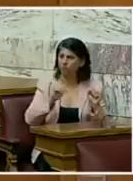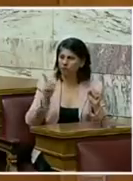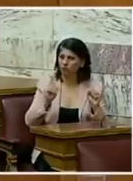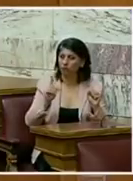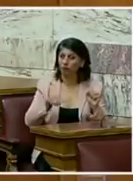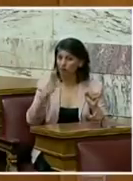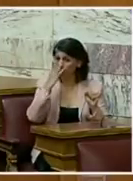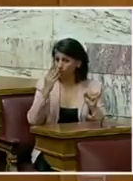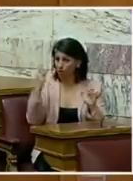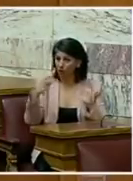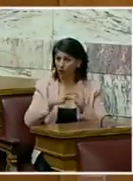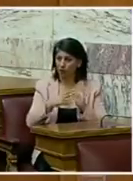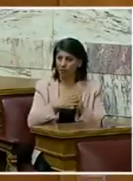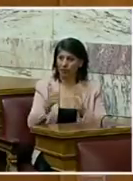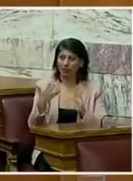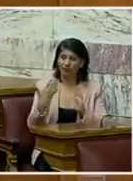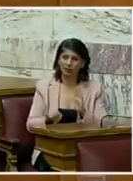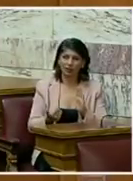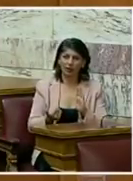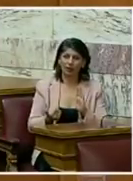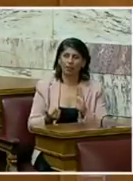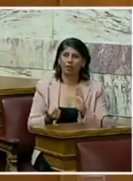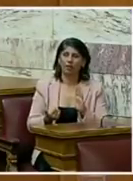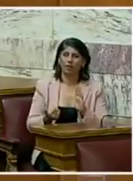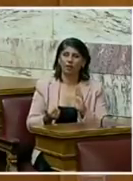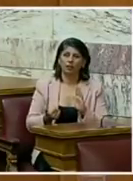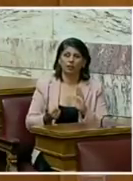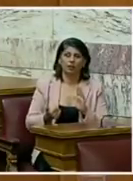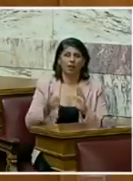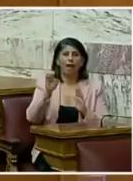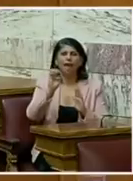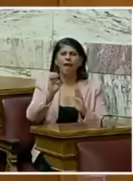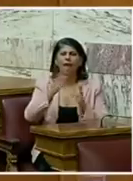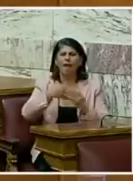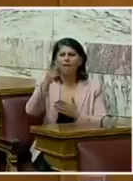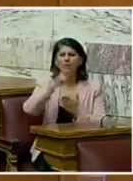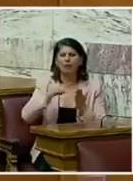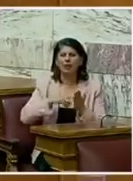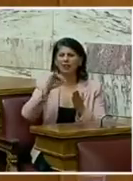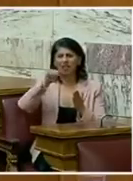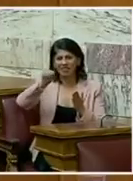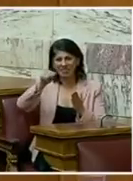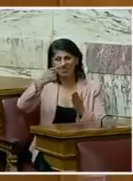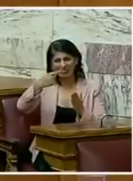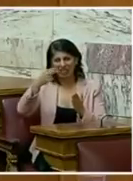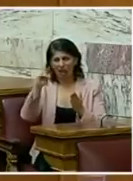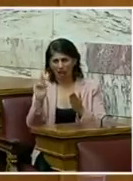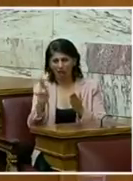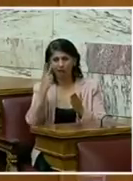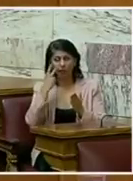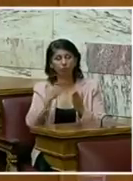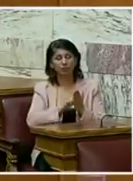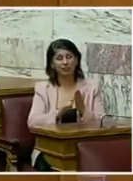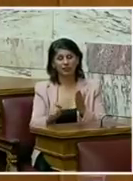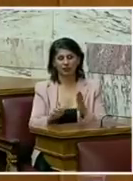του 2016 υπάρχει ανάρτηση στο site εφημερίδα.gr η οποία λέει τα εξής. Για να δούμε λοιπόν ότι ανακαλύπταμε εμείς